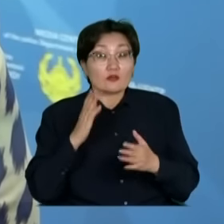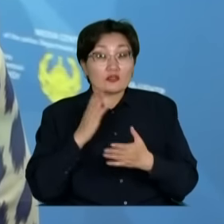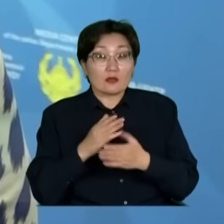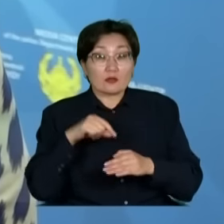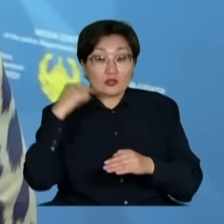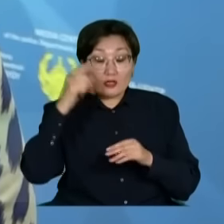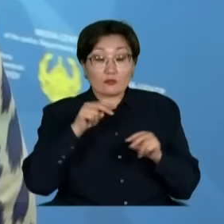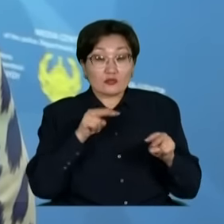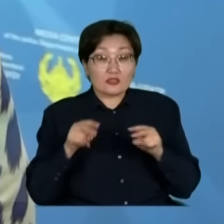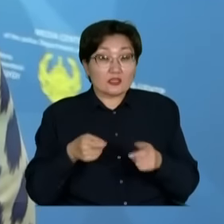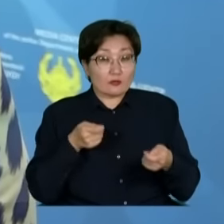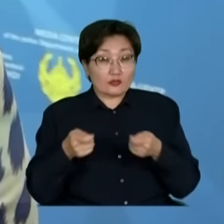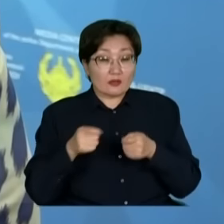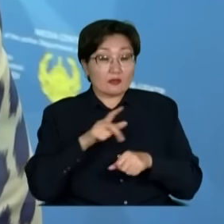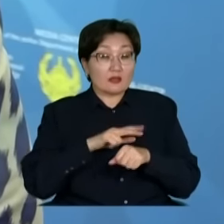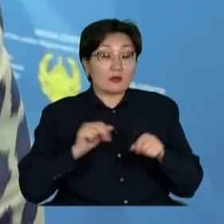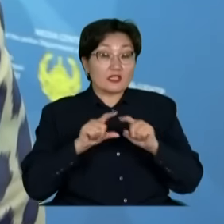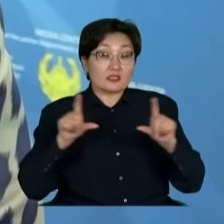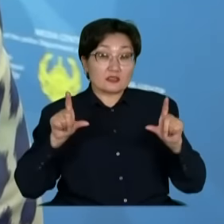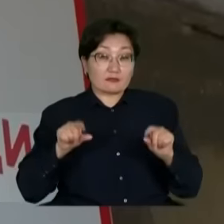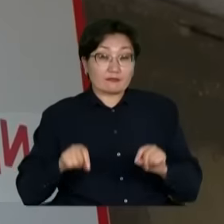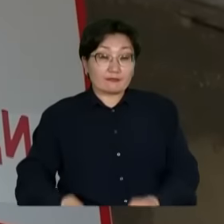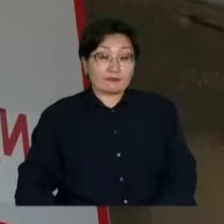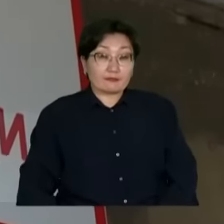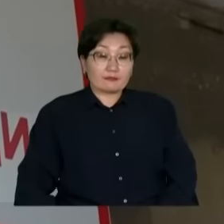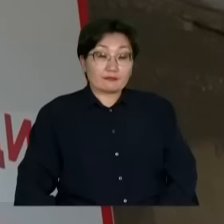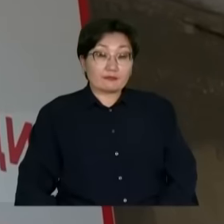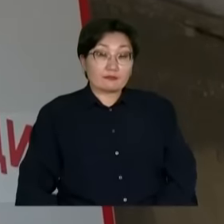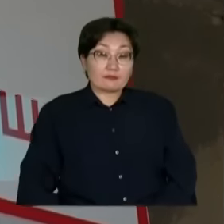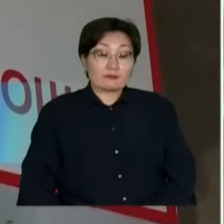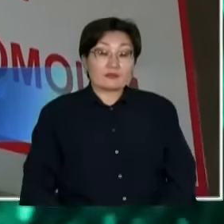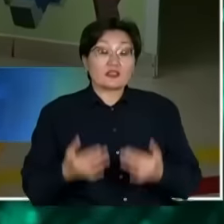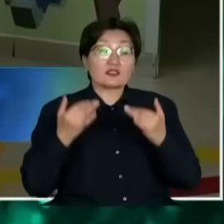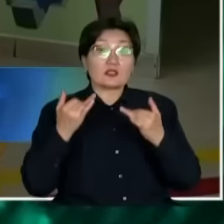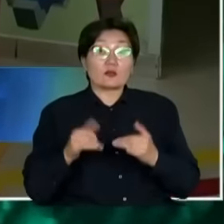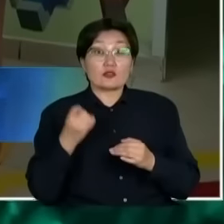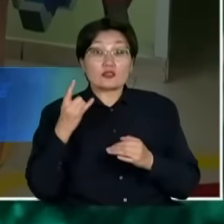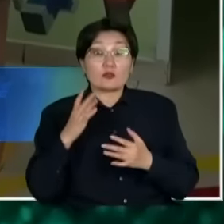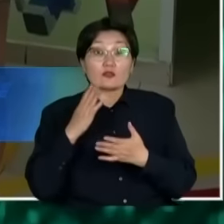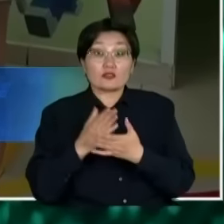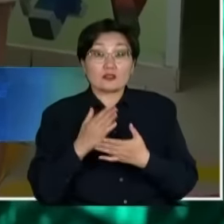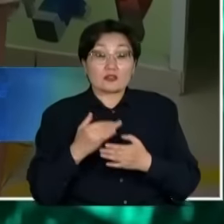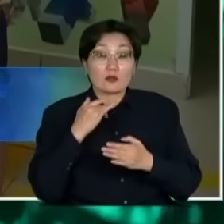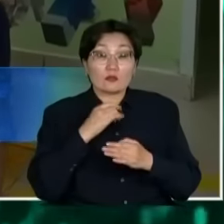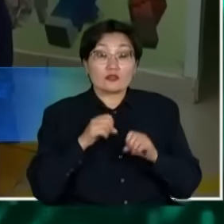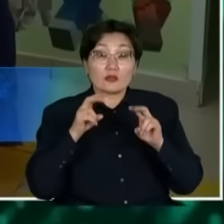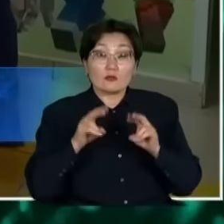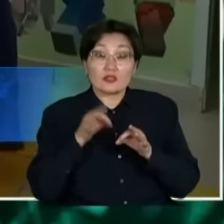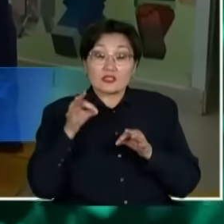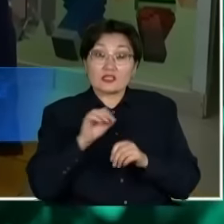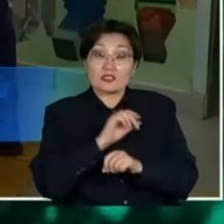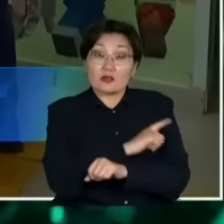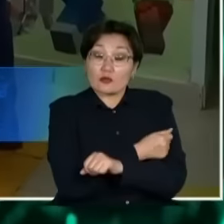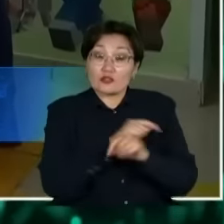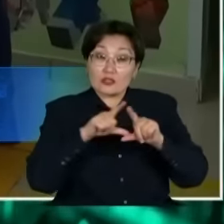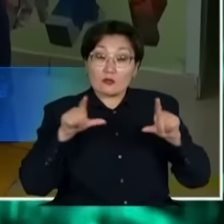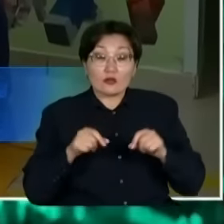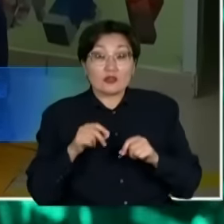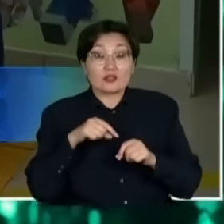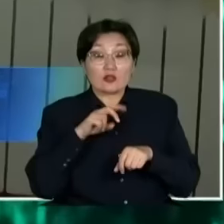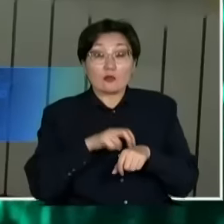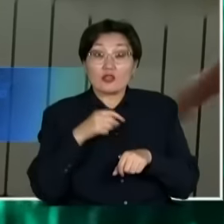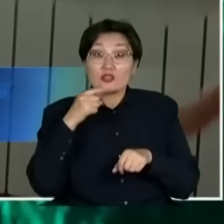личном контроле руководства департамента полиции сейчас ребёнок находится в многопрофильной областной детской больнице медики